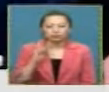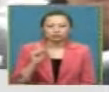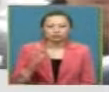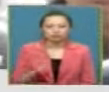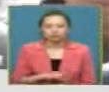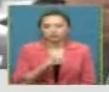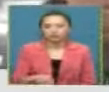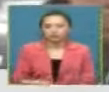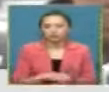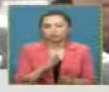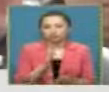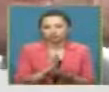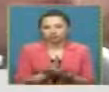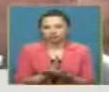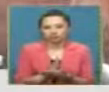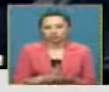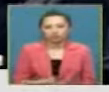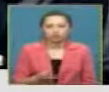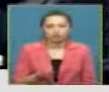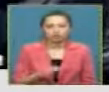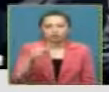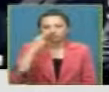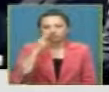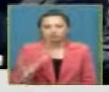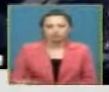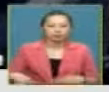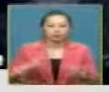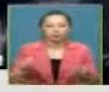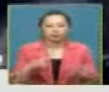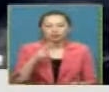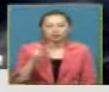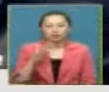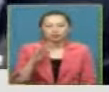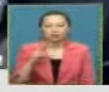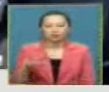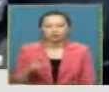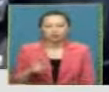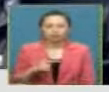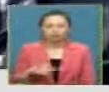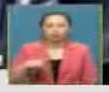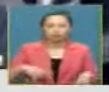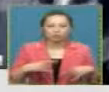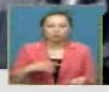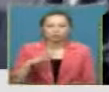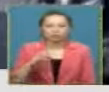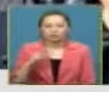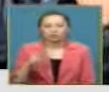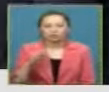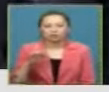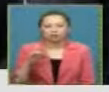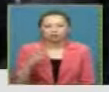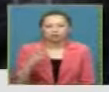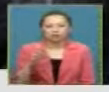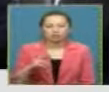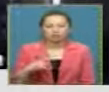жақсы. Бірлі жарым кем кетіктері болмаса. Шымкентке сапарлай келген Давид Петриашвили мен футбол федерациясының президенті Ерлан Қожағапанов